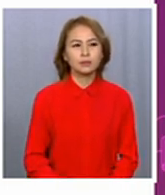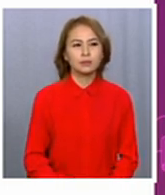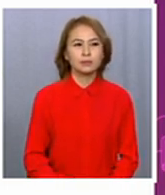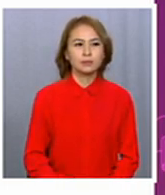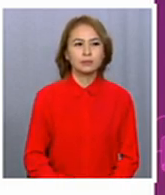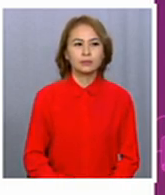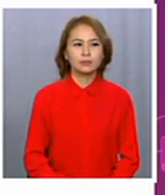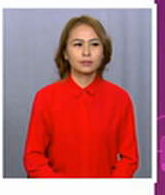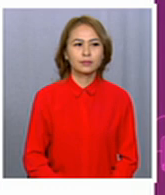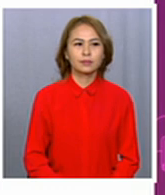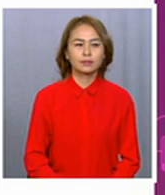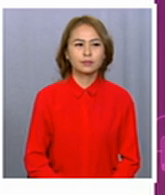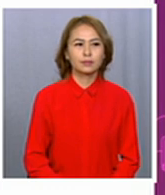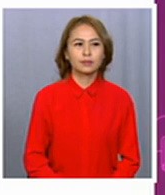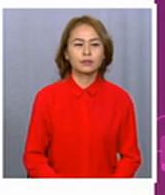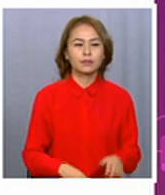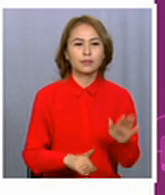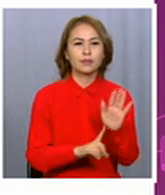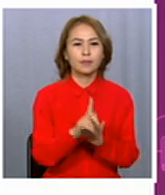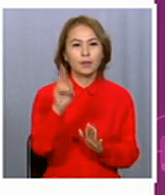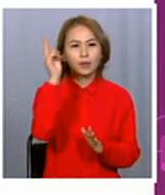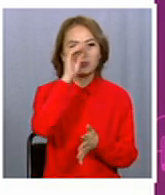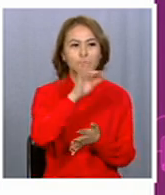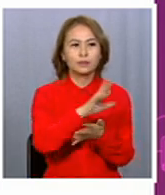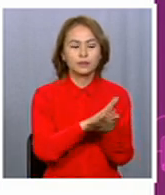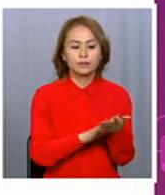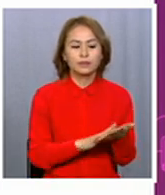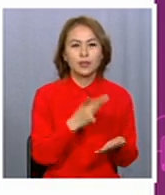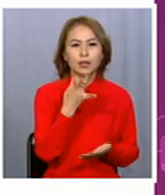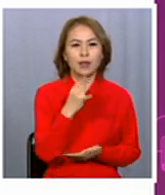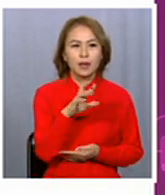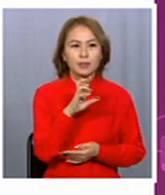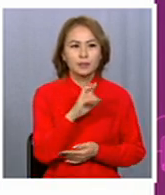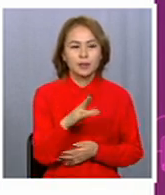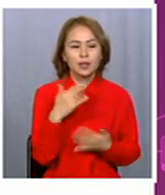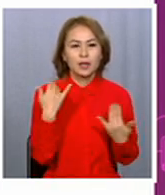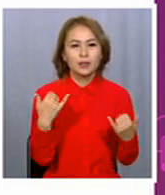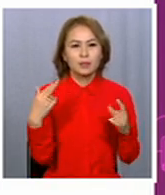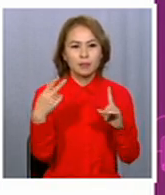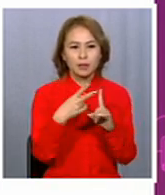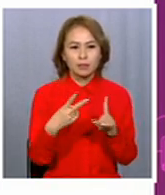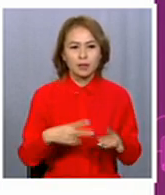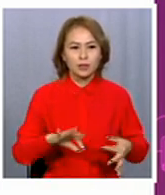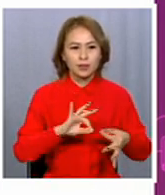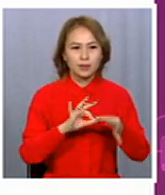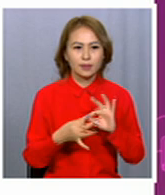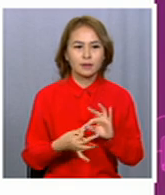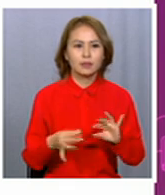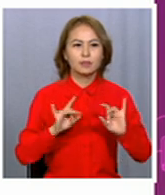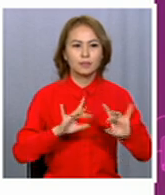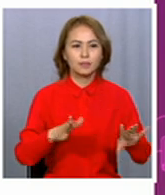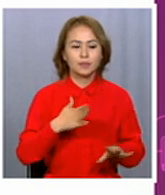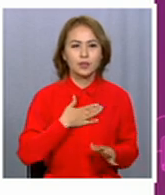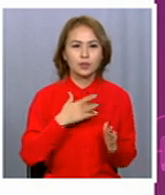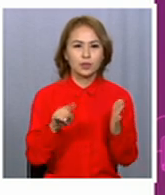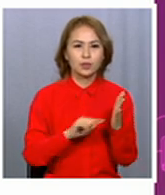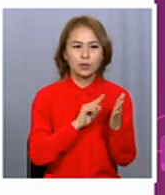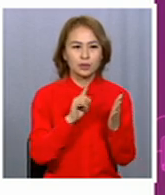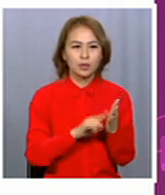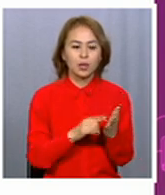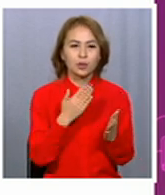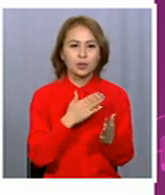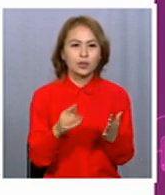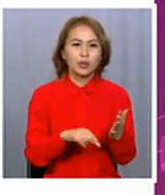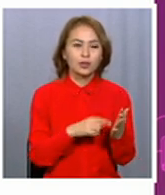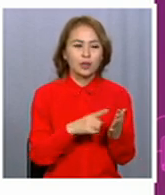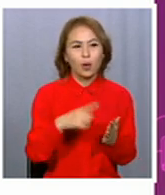балалар, сабағымызды ары қарай жалғастырайық. Қазір мәтін мазмұнына сәйкес, мен сендерге сұрақ қояйын, сол сұрақтарға